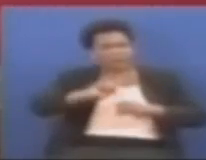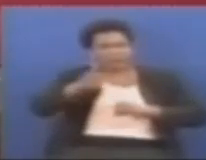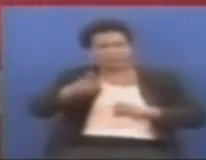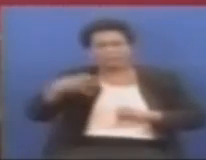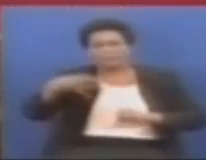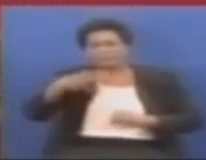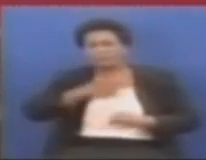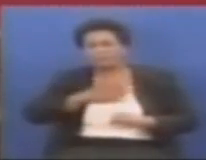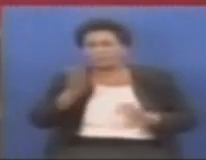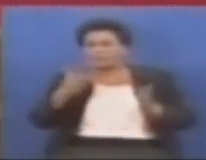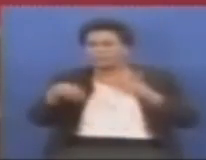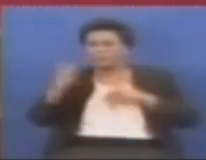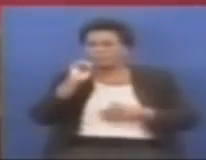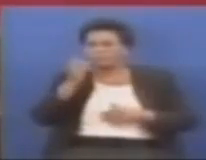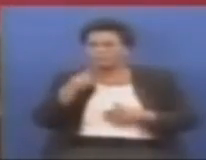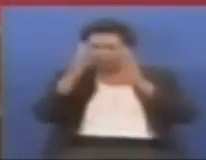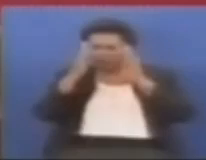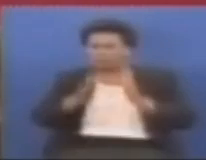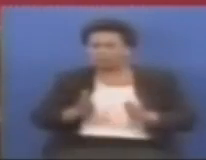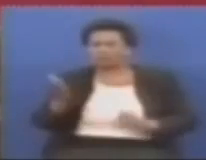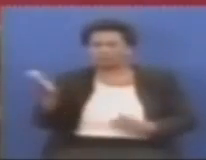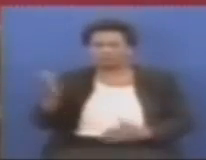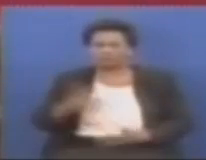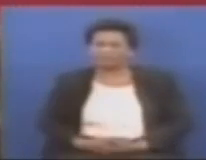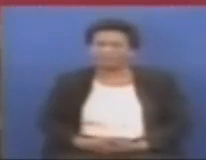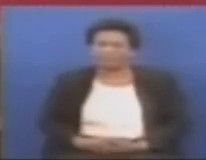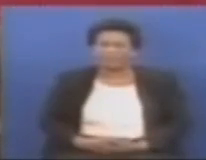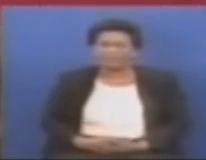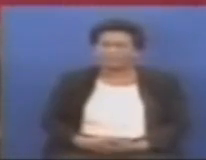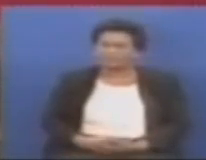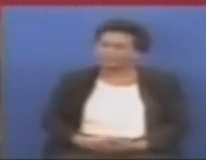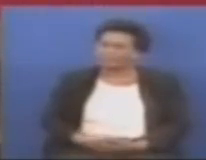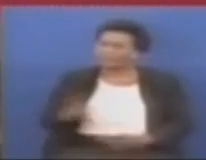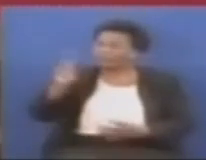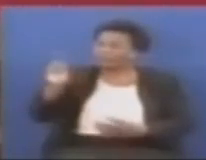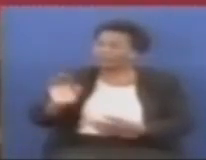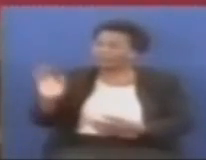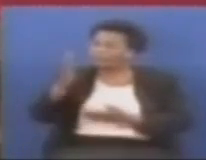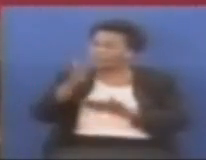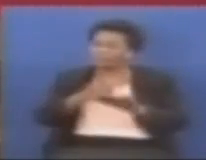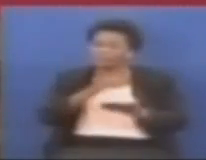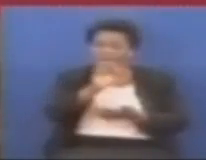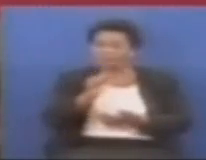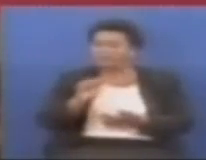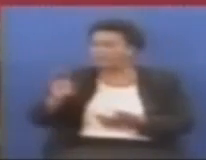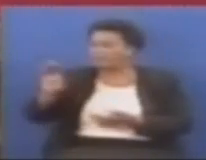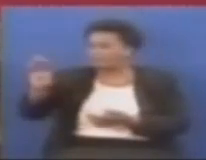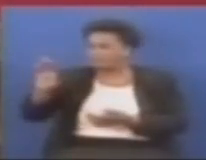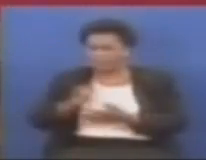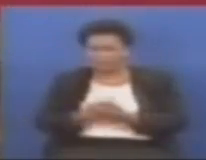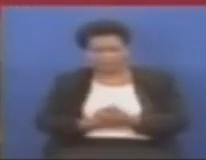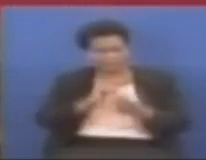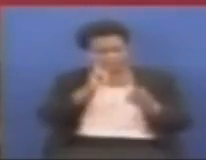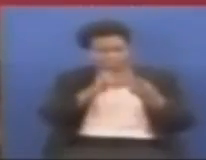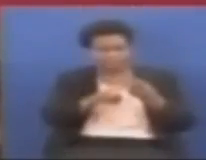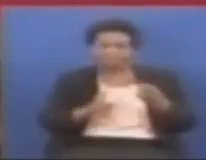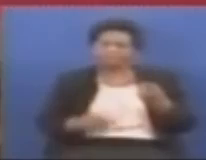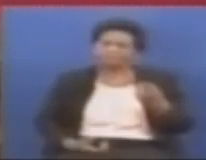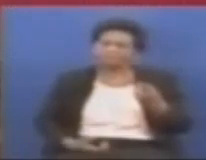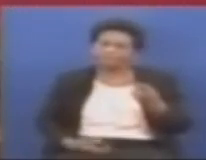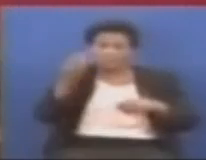ambao hawatumiki moja kwa moja sana na kuhamasisha utalii. Na katika eneo hili la mto Ruvuma ambalo mheshimiwa mbunge amekuwa